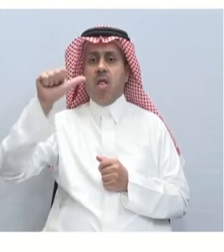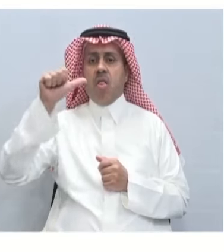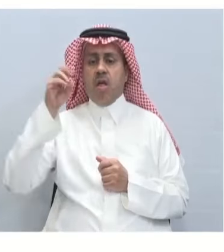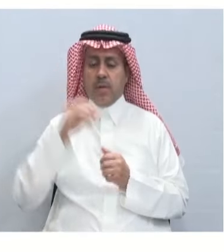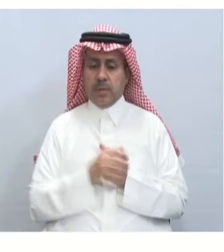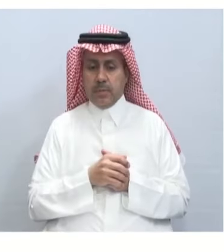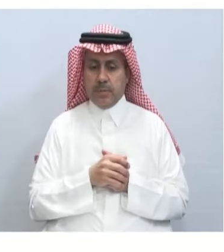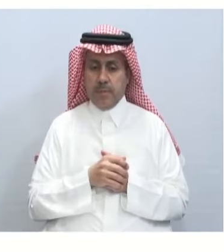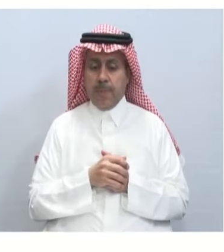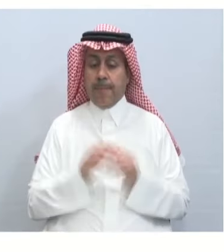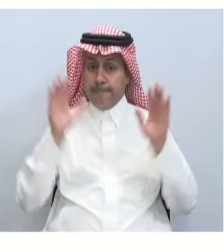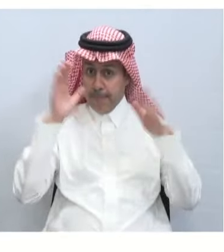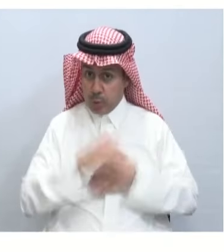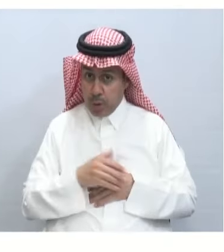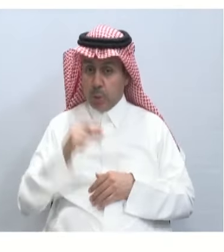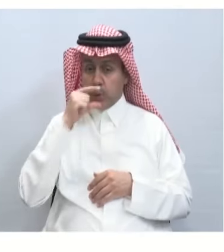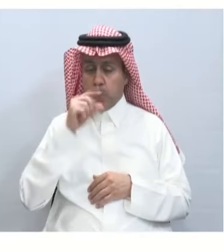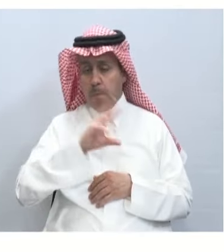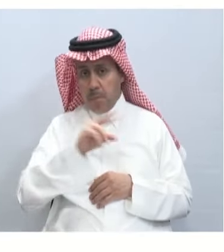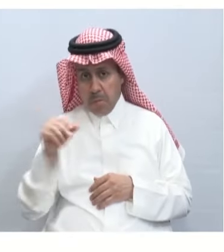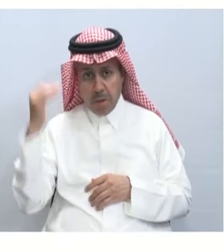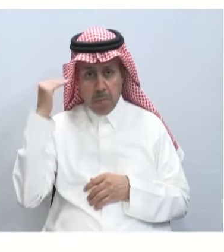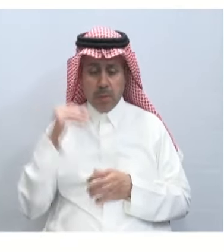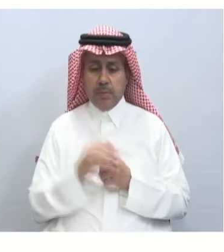ابنائي كسائر الطاهرات